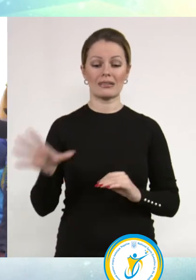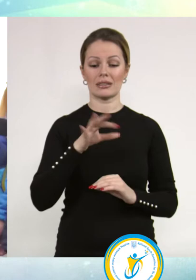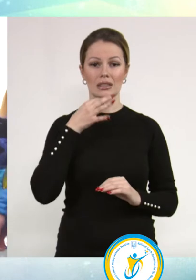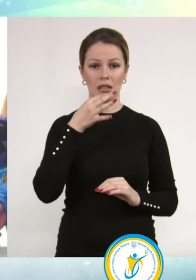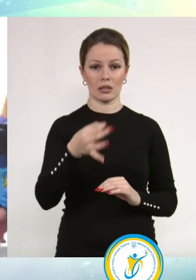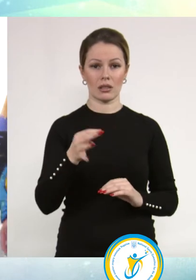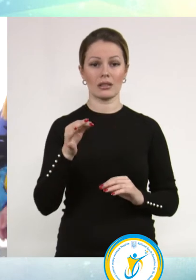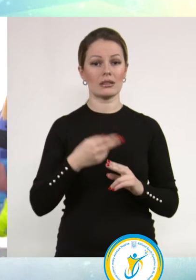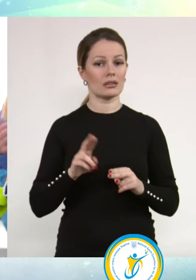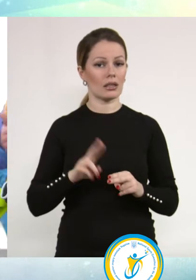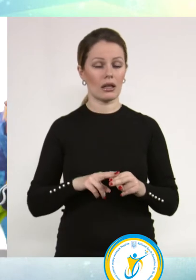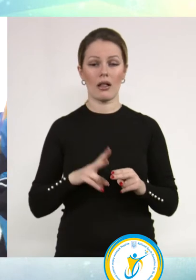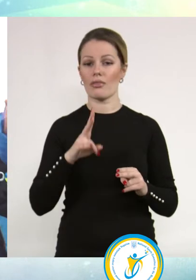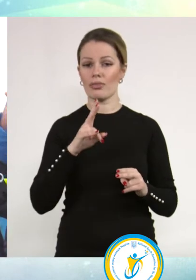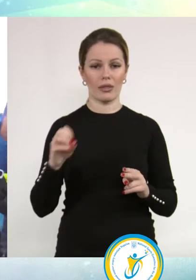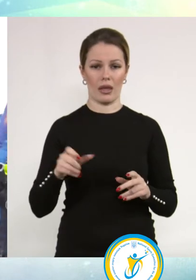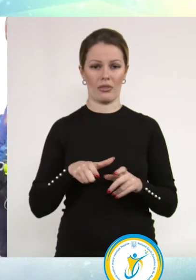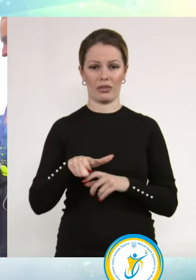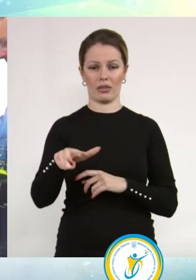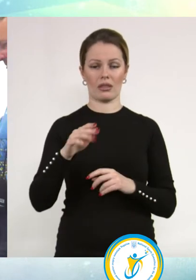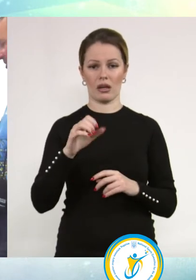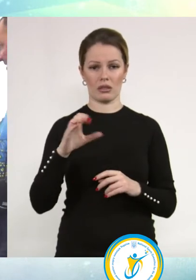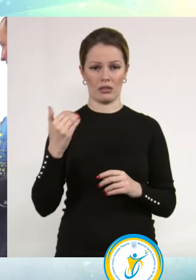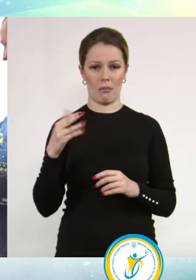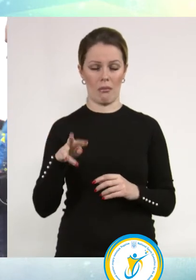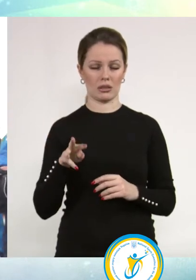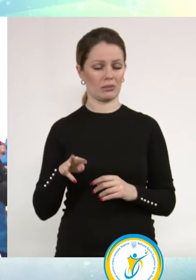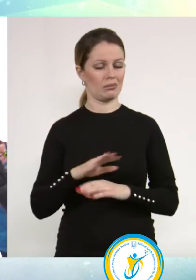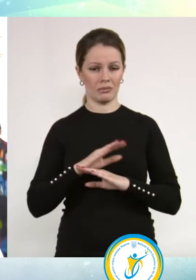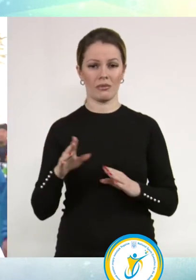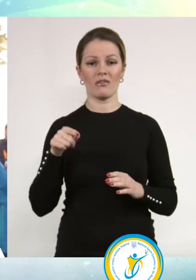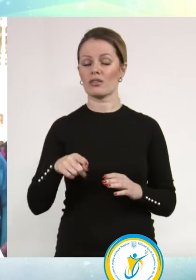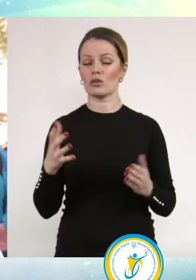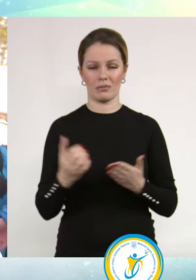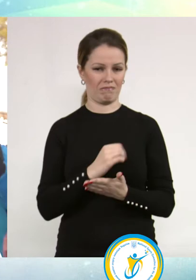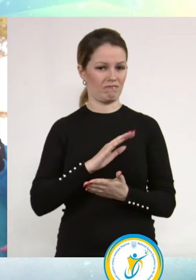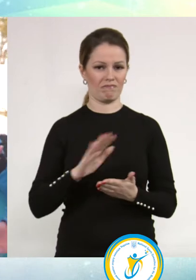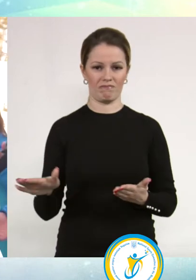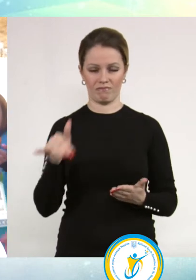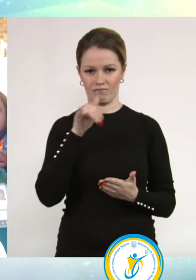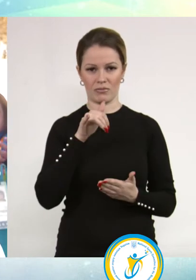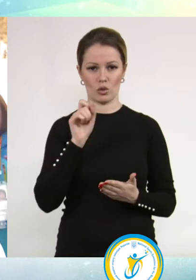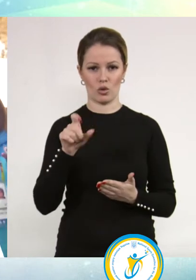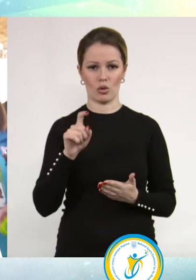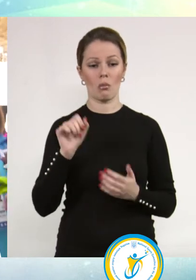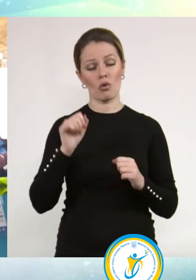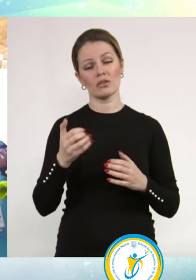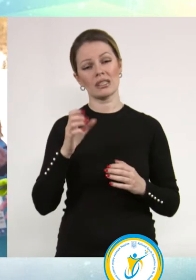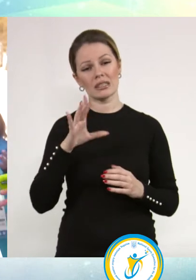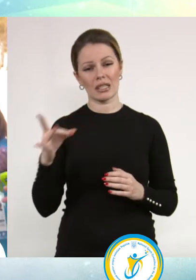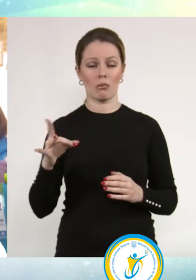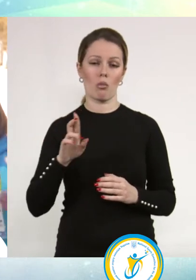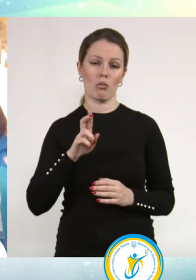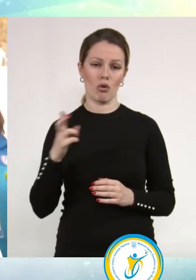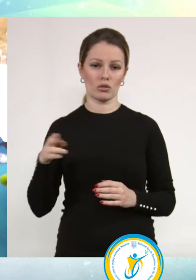сказали, це не траса Макса. Він тут не візьме золото. Він може взяти срібло,